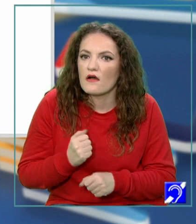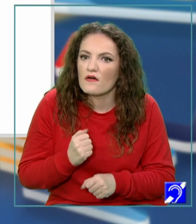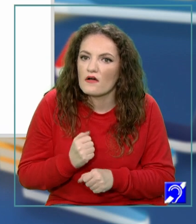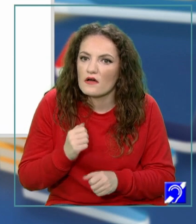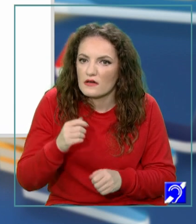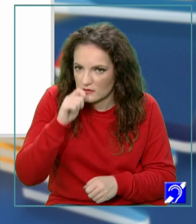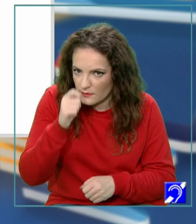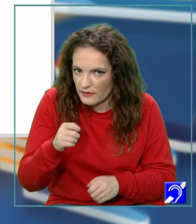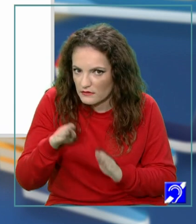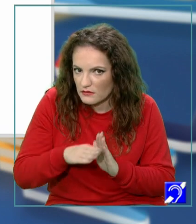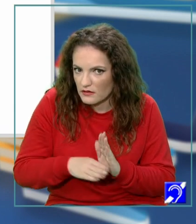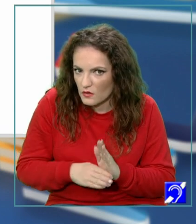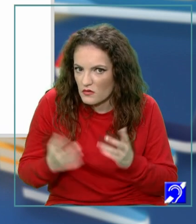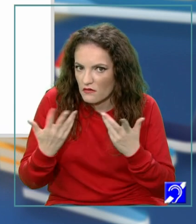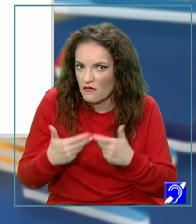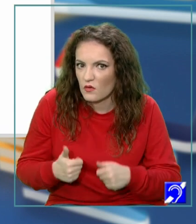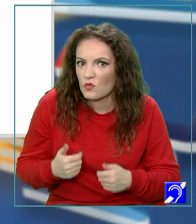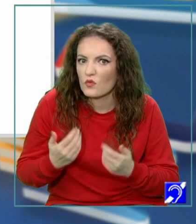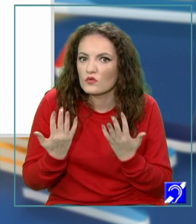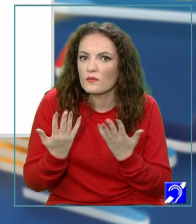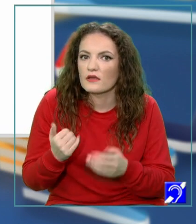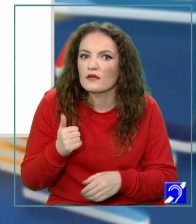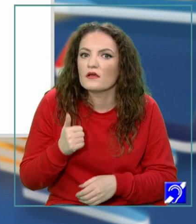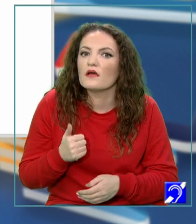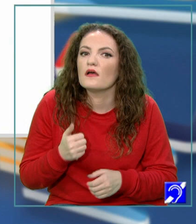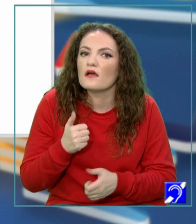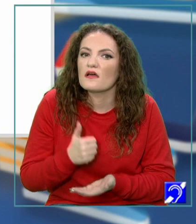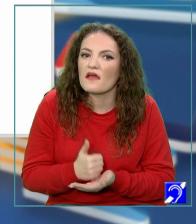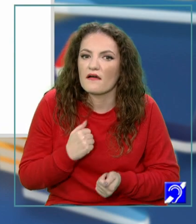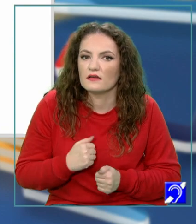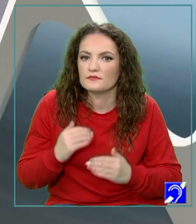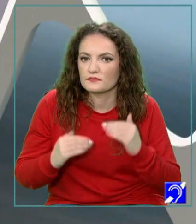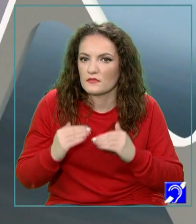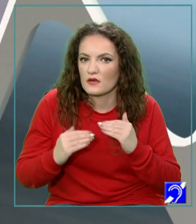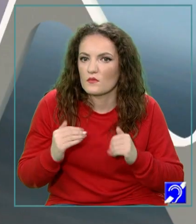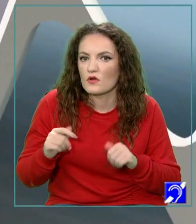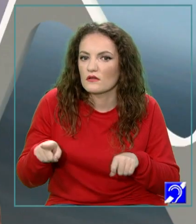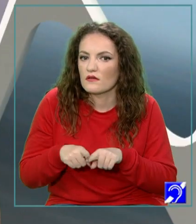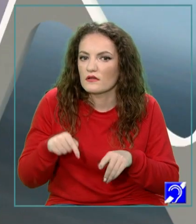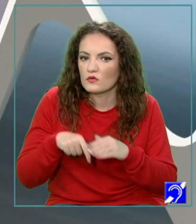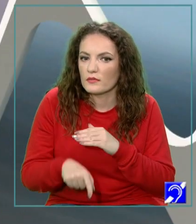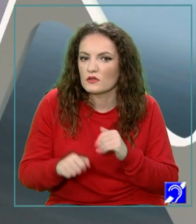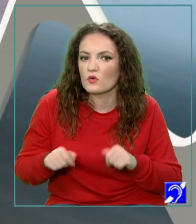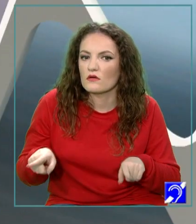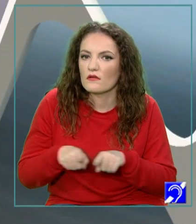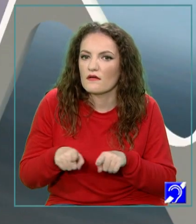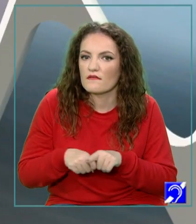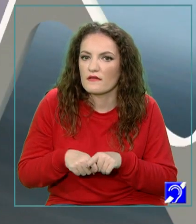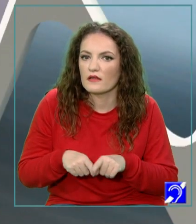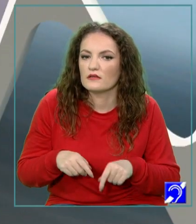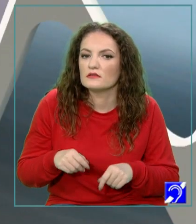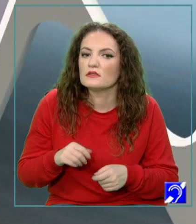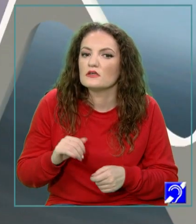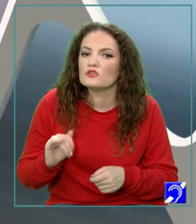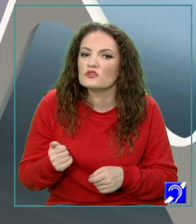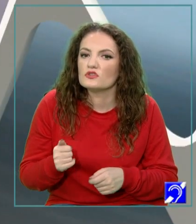numitor, atunci rezultatul sumei sau diferenței lor este un nou raport cu același numitor dat, dar al cărui numărător este suma